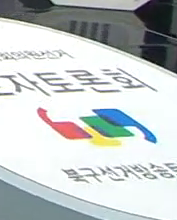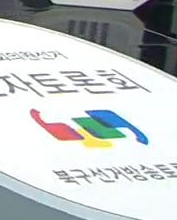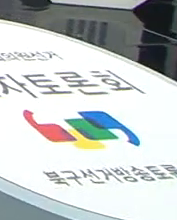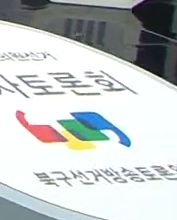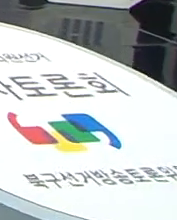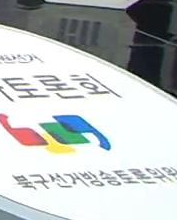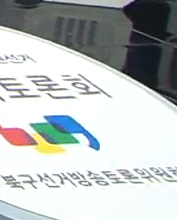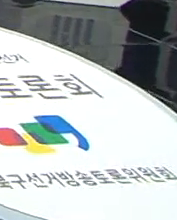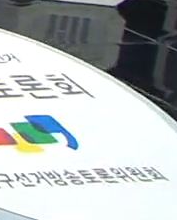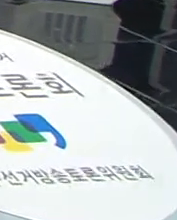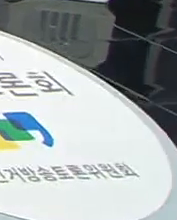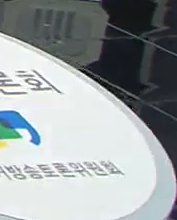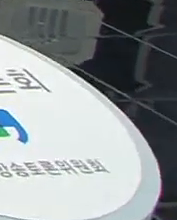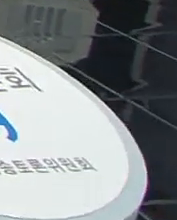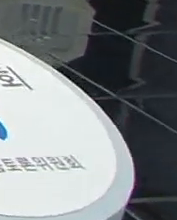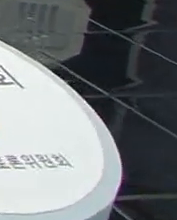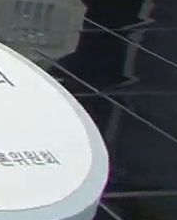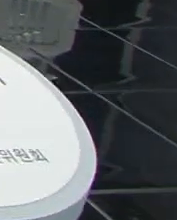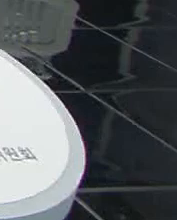하시는